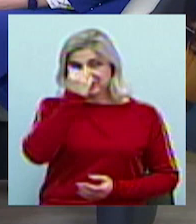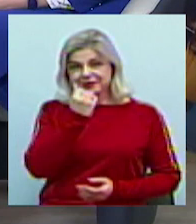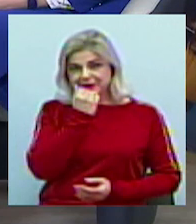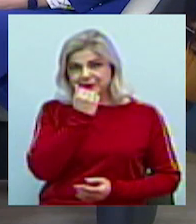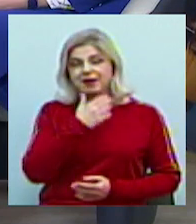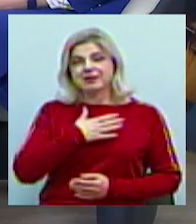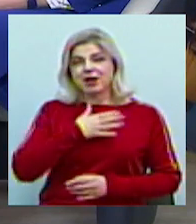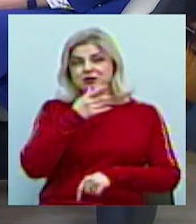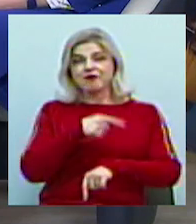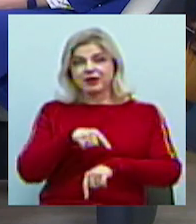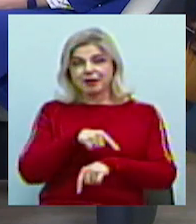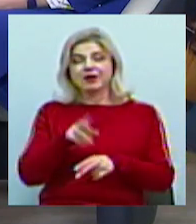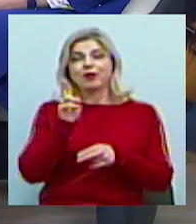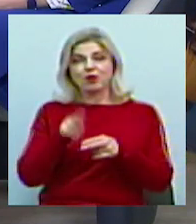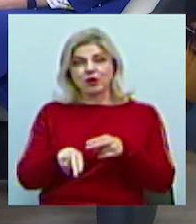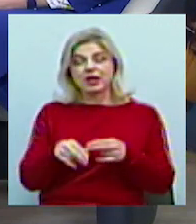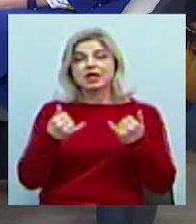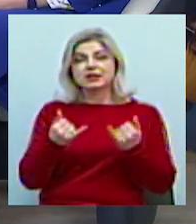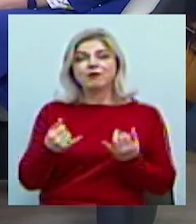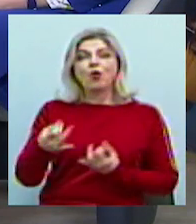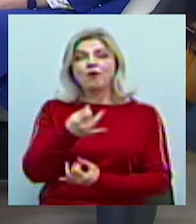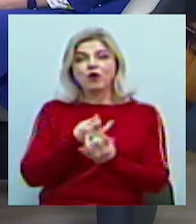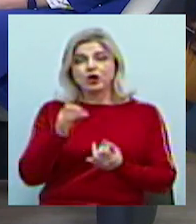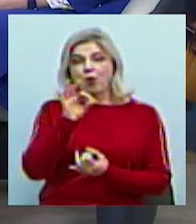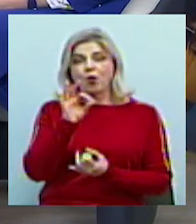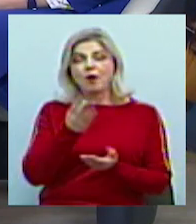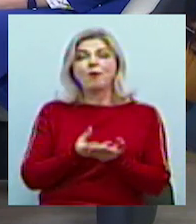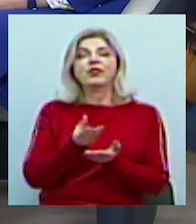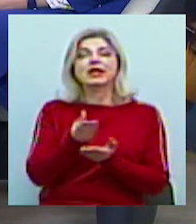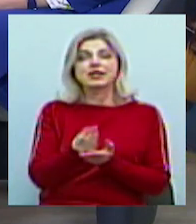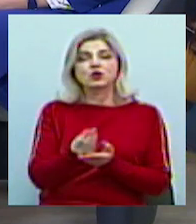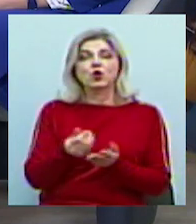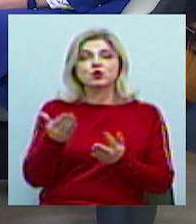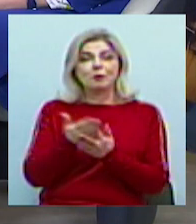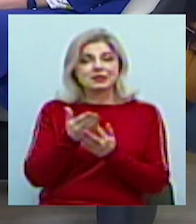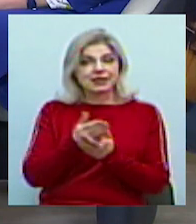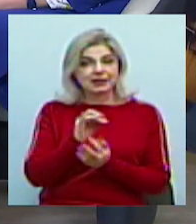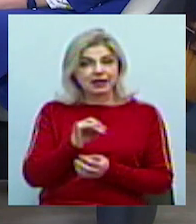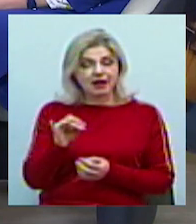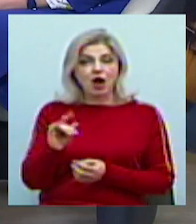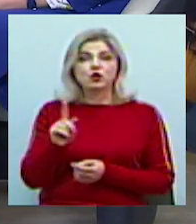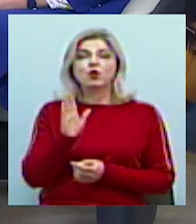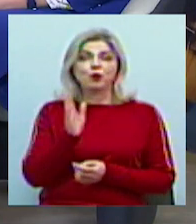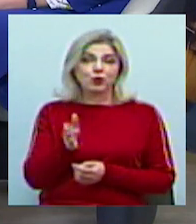Час нашого ефіру добігає кінця. Сьогодні ми обговорювали монетизацію субсидії.